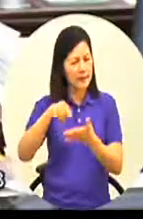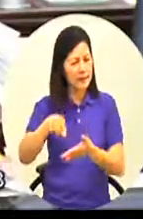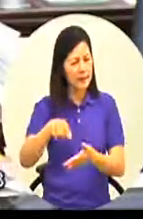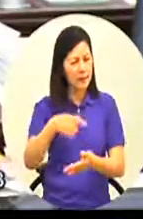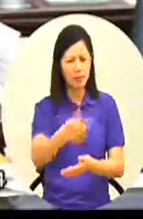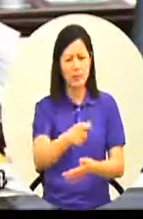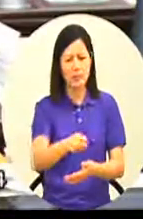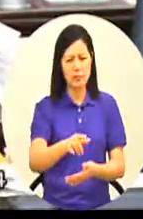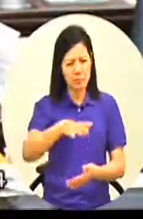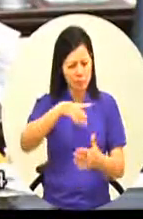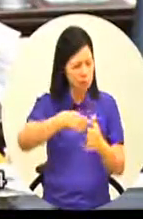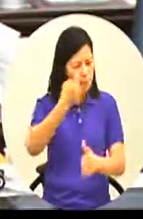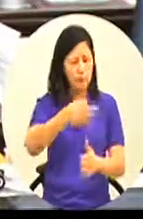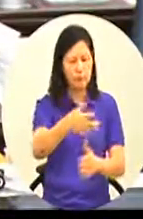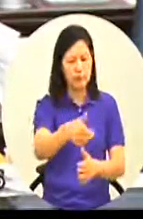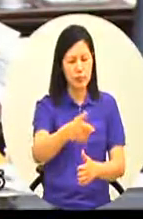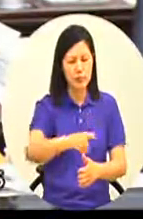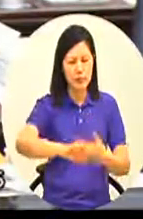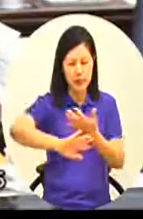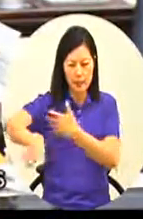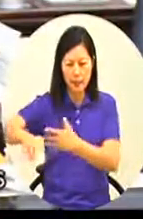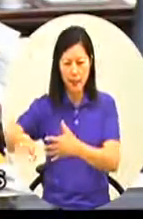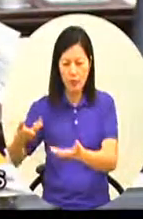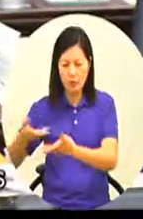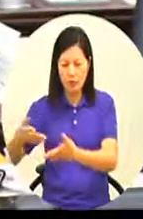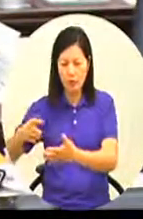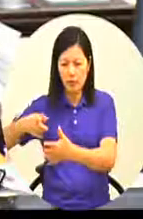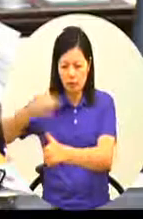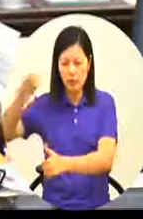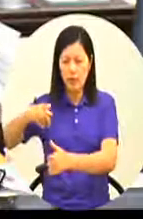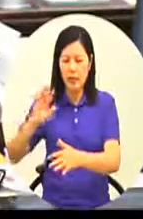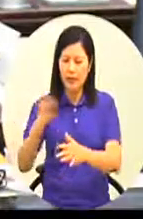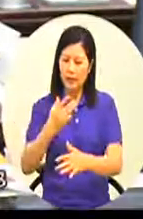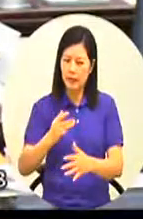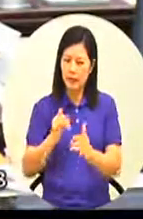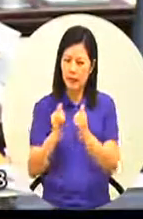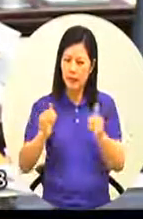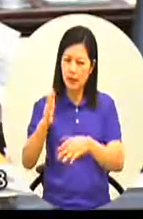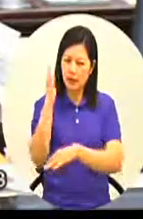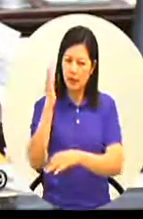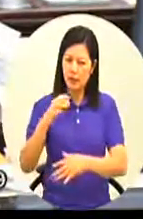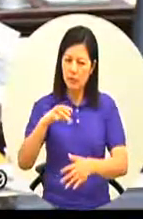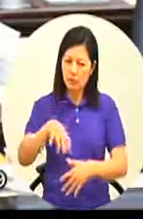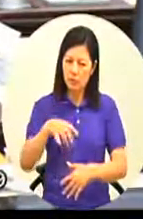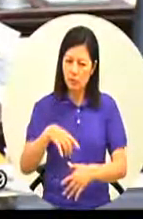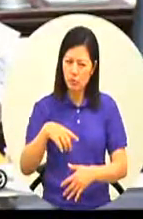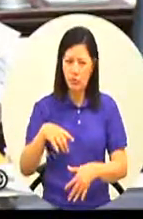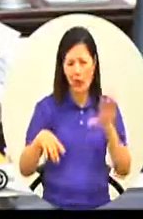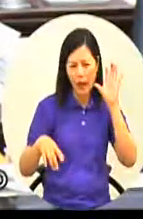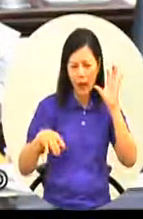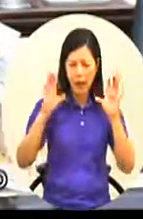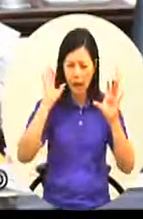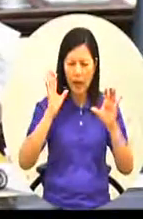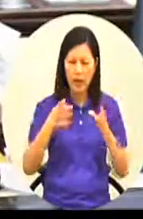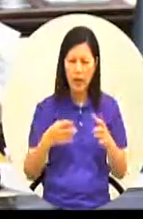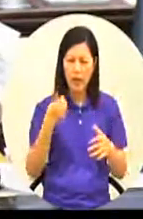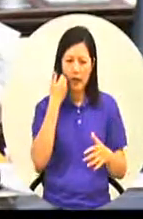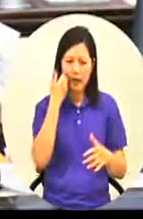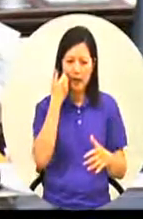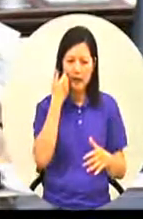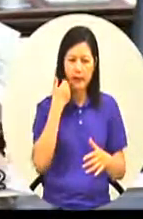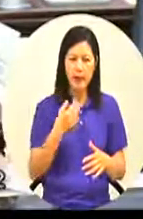优先，可能是另外一项是第一优先，那可能民政局受到这样的压力，民政局他是要听局听里长的建议来